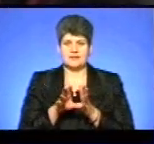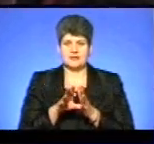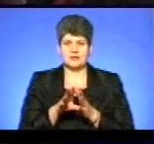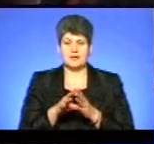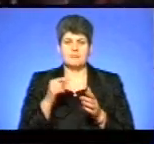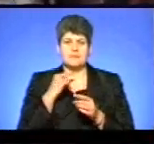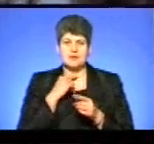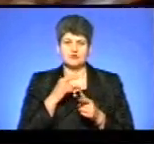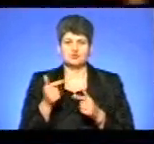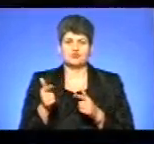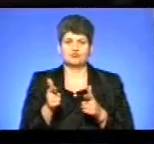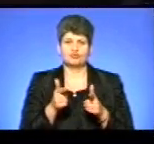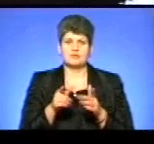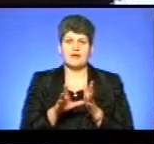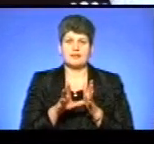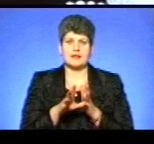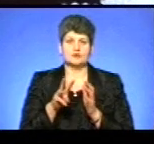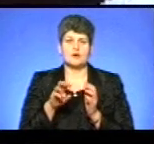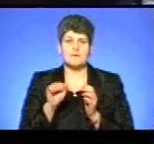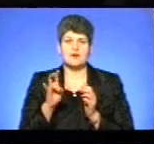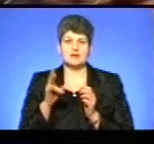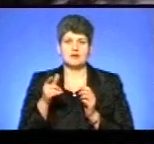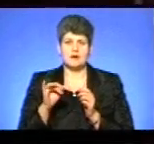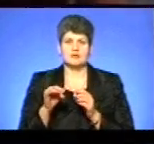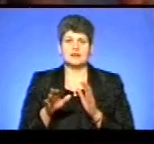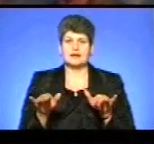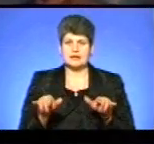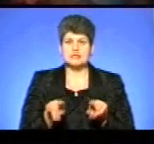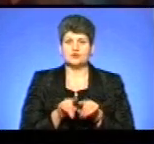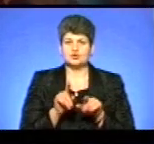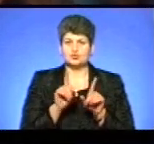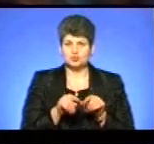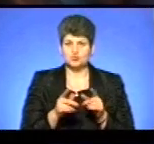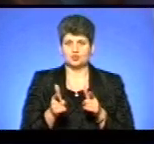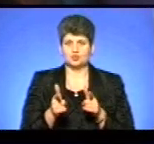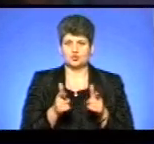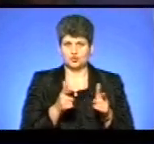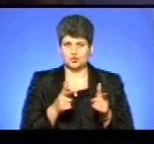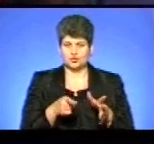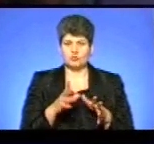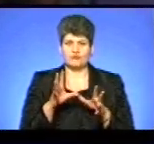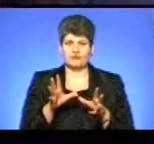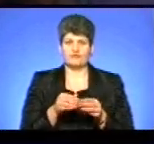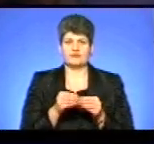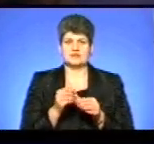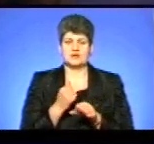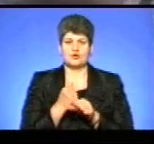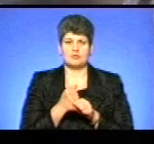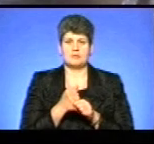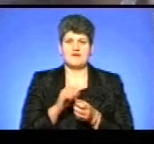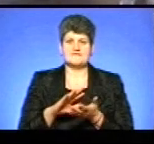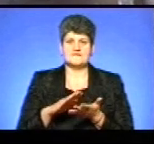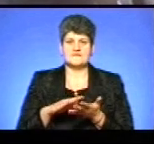на електромангалі, у нас крильця теж готуємо тут. Ну, а це все у нас випікає на